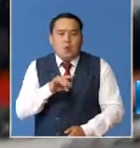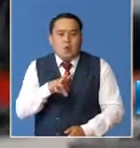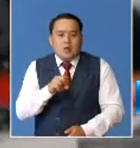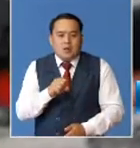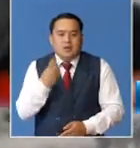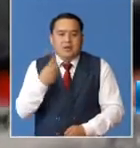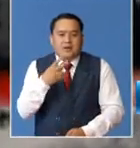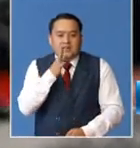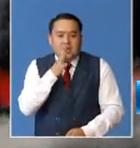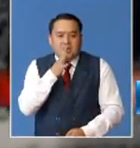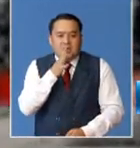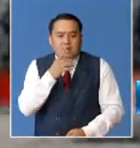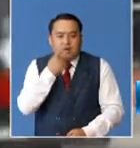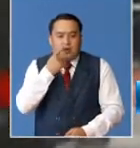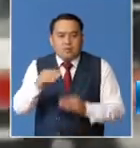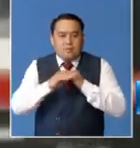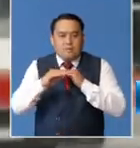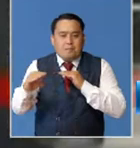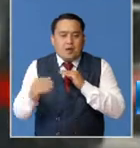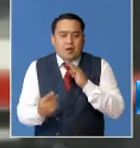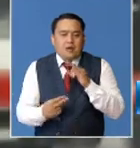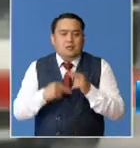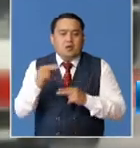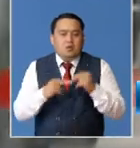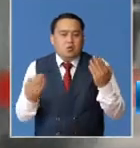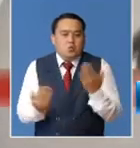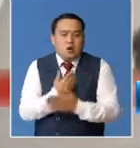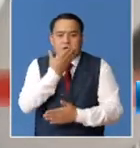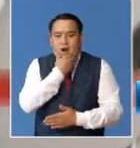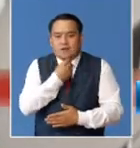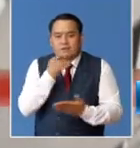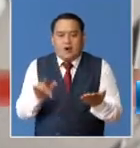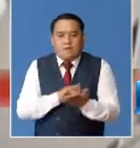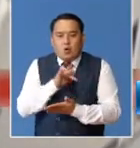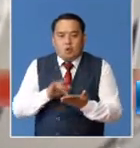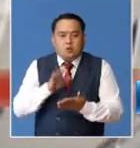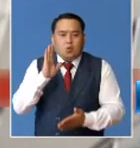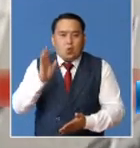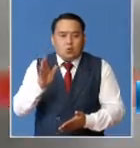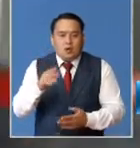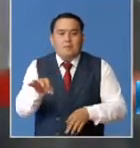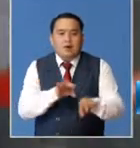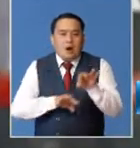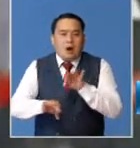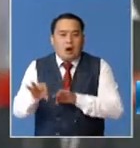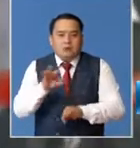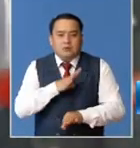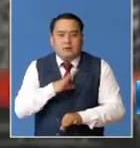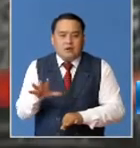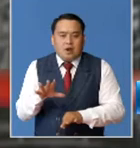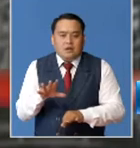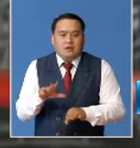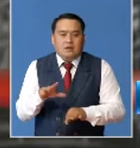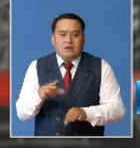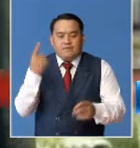спустя 20 лет в бескрайней степи появился современный красивый город будущего. Авторы проекта не стали ограничивать